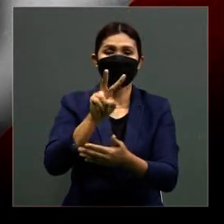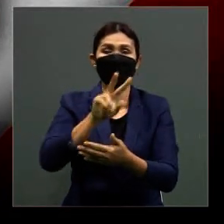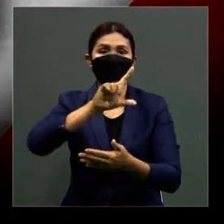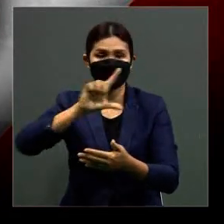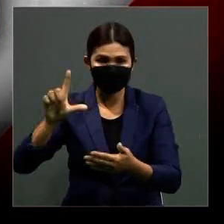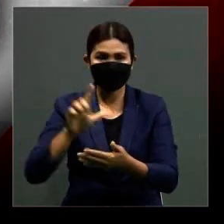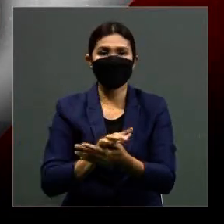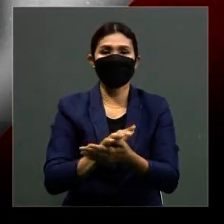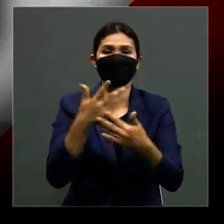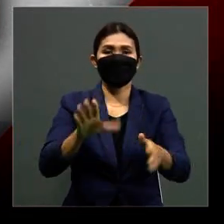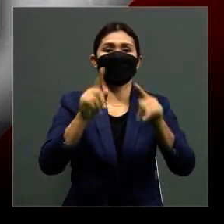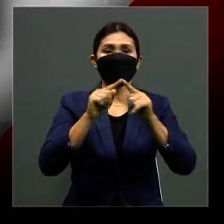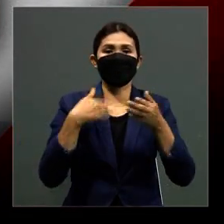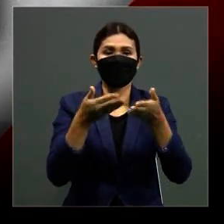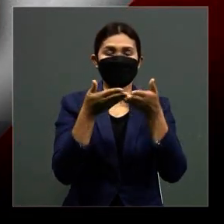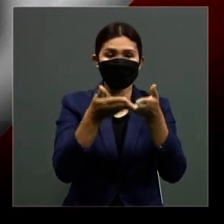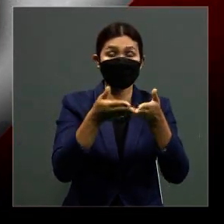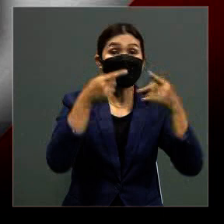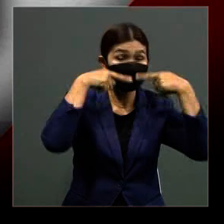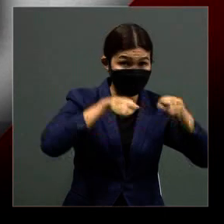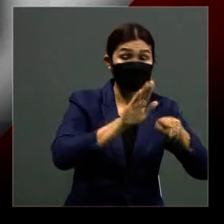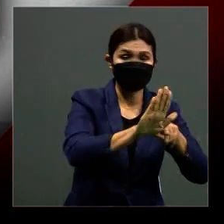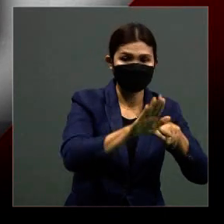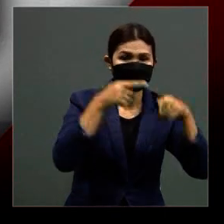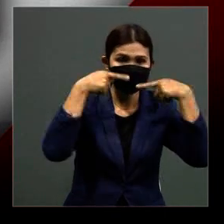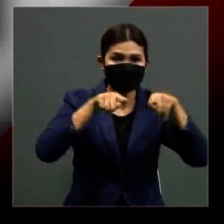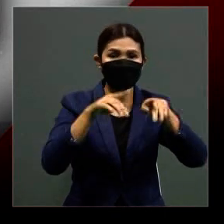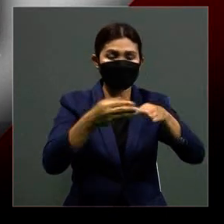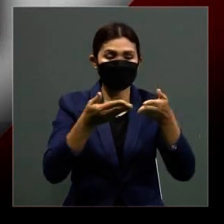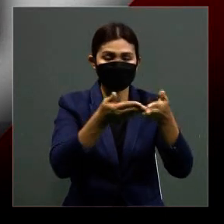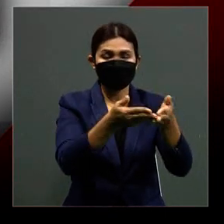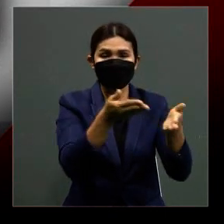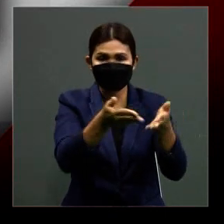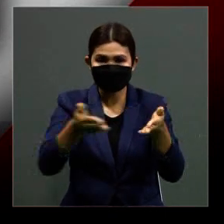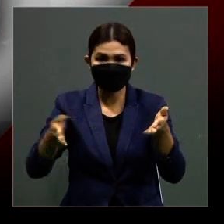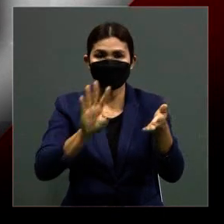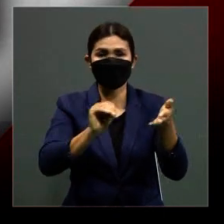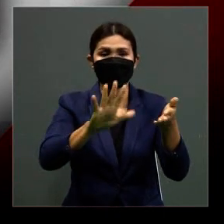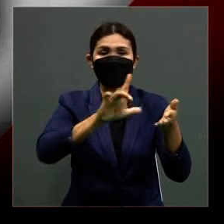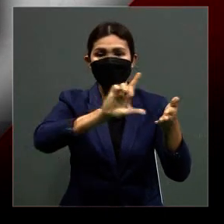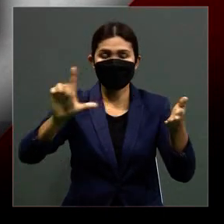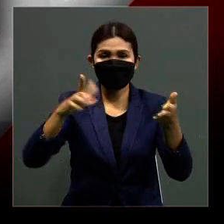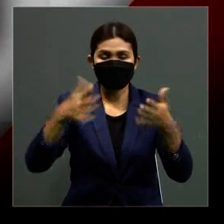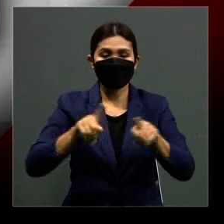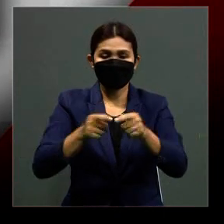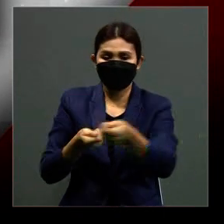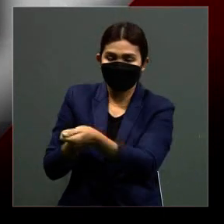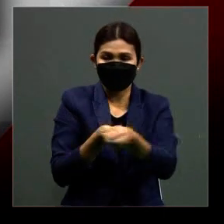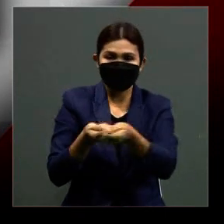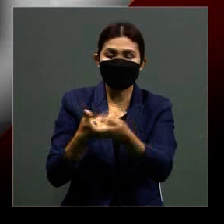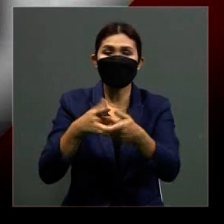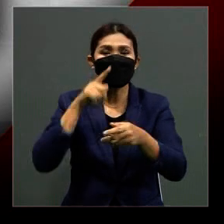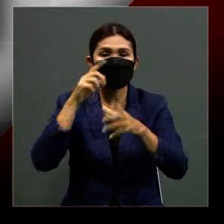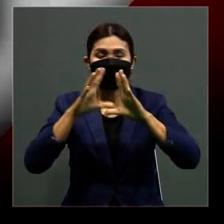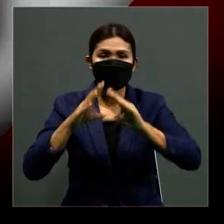ประกอบด้วยโครงการท่าเทียบเรืออัจฉริยะจังหวัดพังงา 45ล้านบาทและโครงการติดตั้งระบบดับเพลิงพร้อมระบบท่อน้ำ